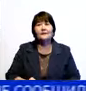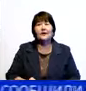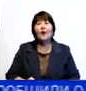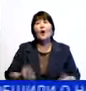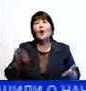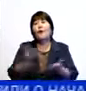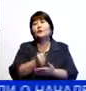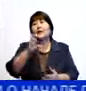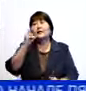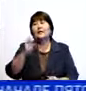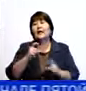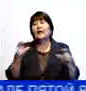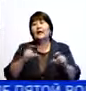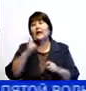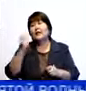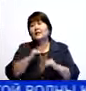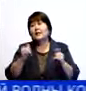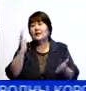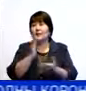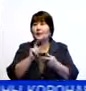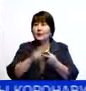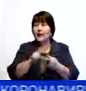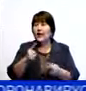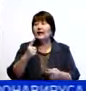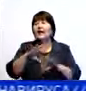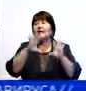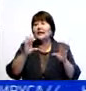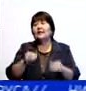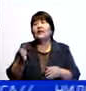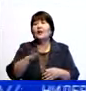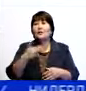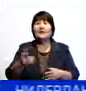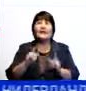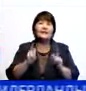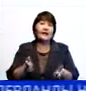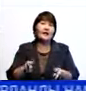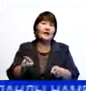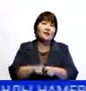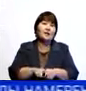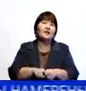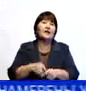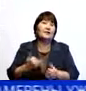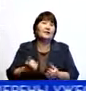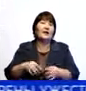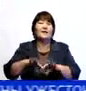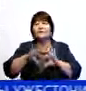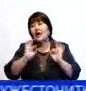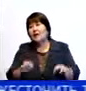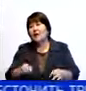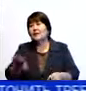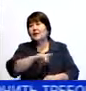Успех социально-экономического развития любой страны напрямую зависит от единства, межэтнического согласия, межконфессиональной гармонии.